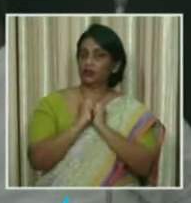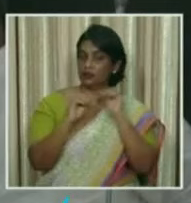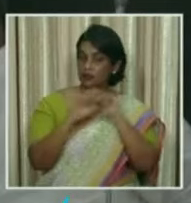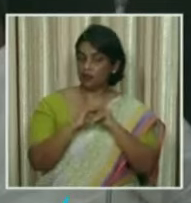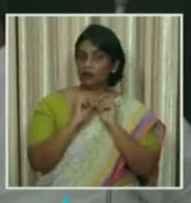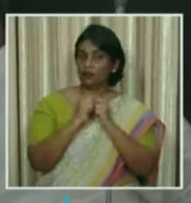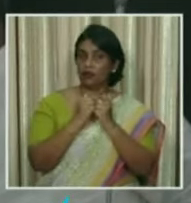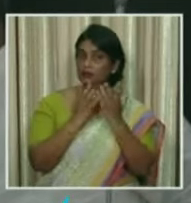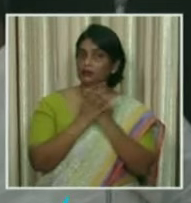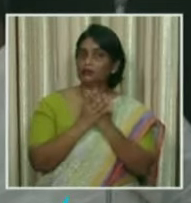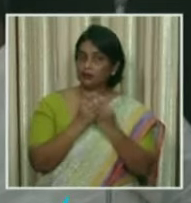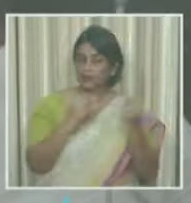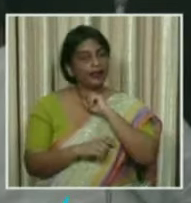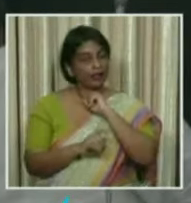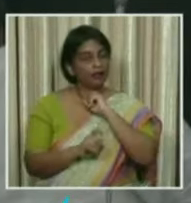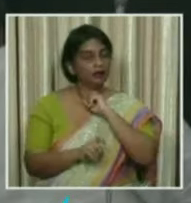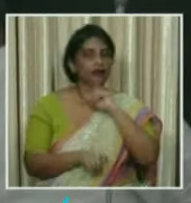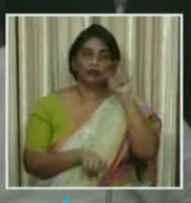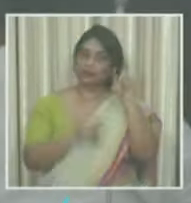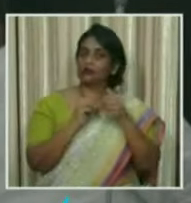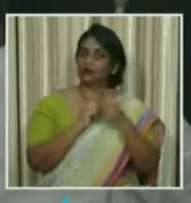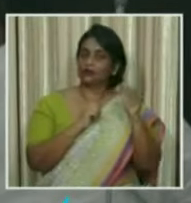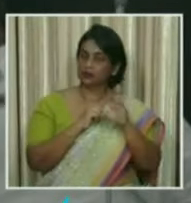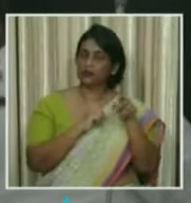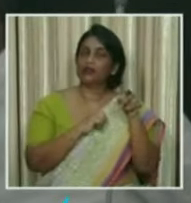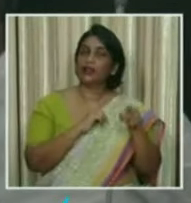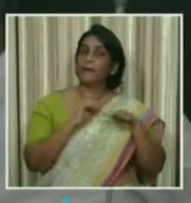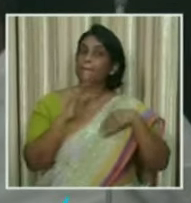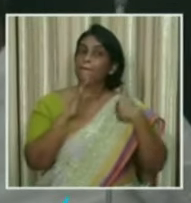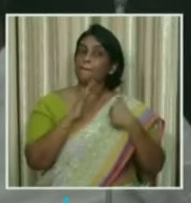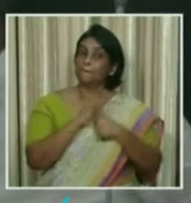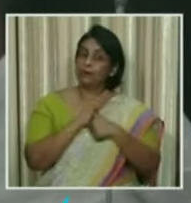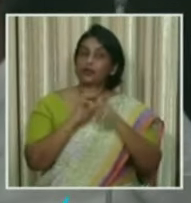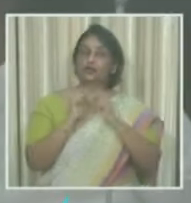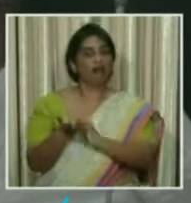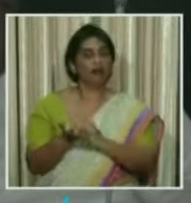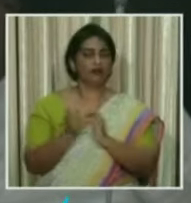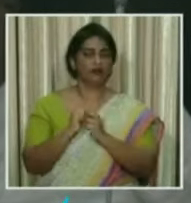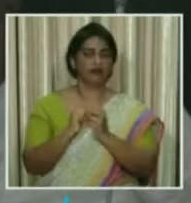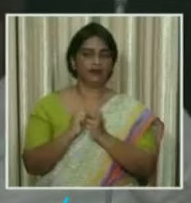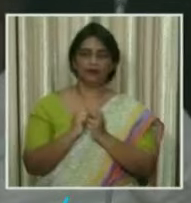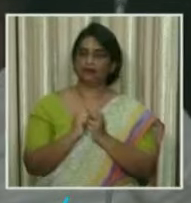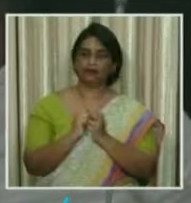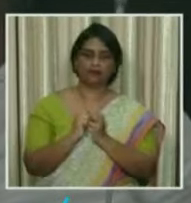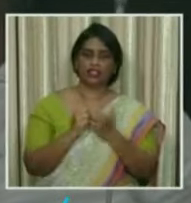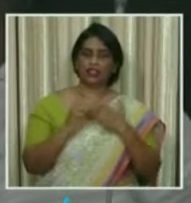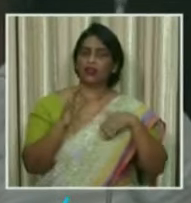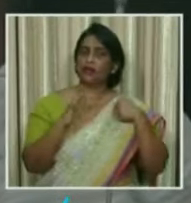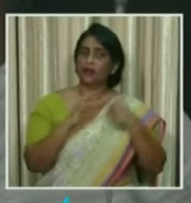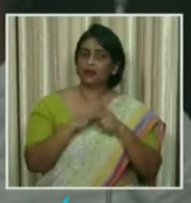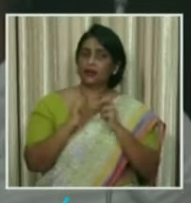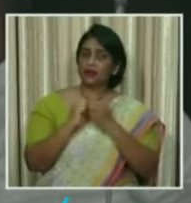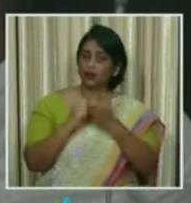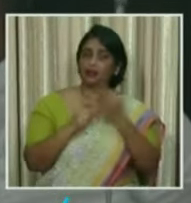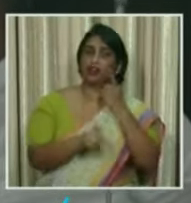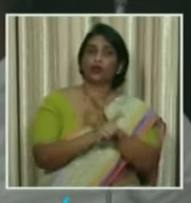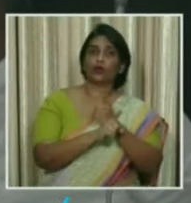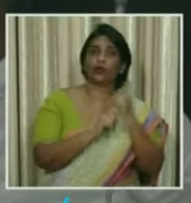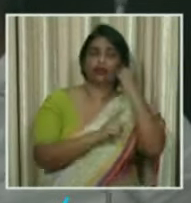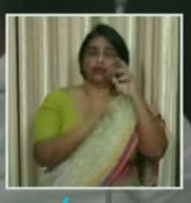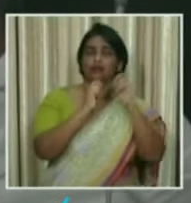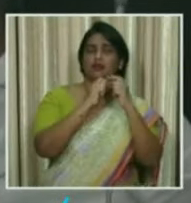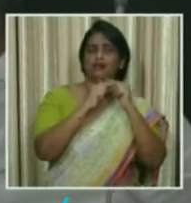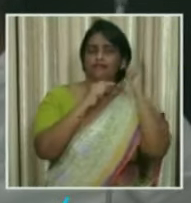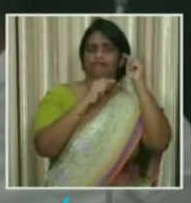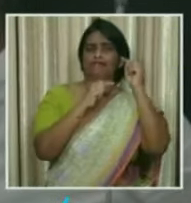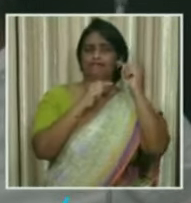විෂමතාව ඉවත් කරන්නයි කියලා කෑ ගහන පිරිස ඒක කරනකොට විදුහල්පතිවරුන්ගේ විෂමතාවය නැවත ඇති වෙනවා. විදුහල්පතිවරුන්ගේ විෂමතාවය ඇති වෙනකොට ගුරු අධ්‍යාපනඥ සේවය ඇති